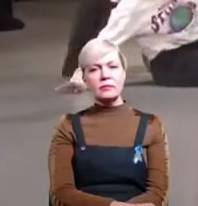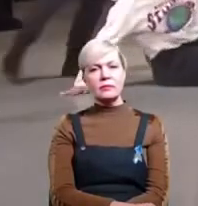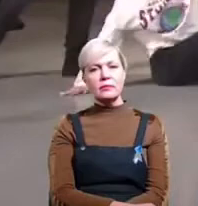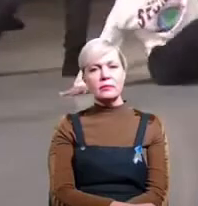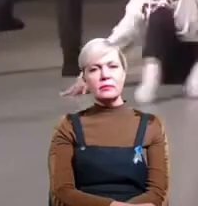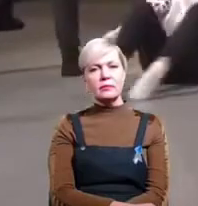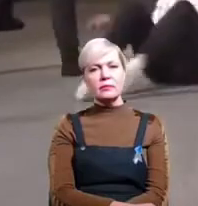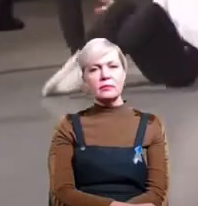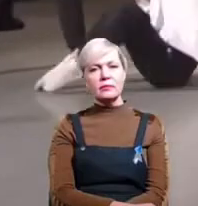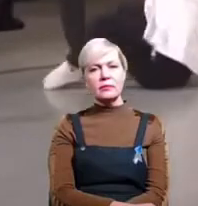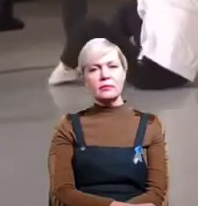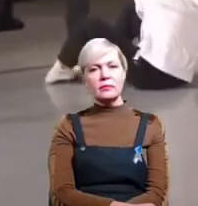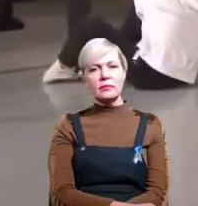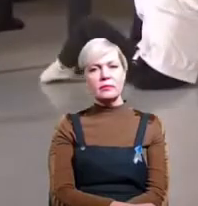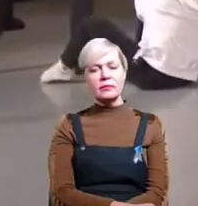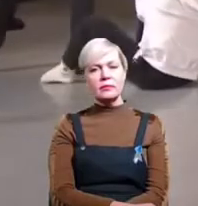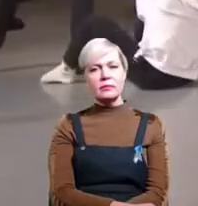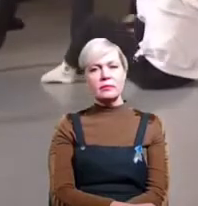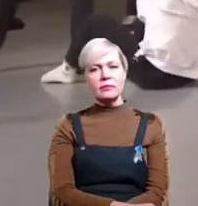7, 8.